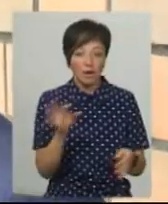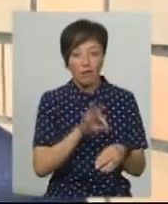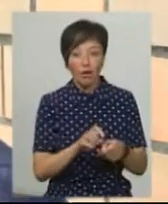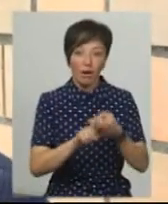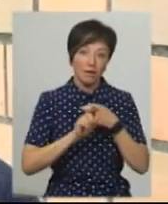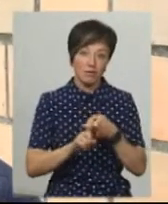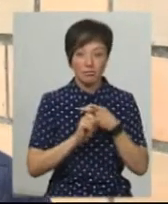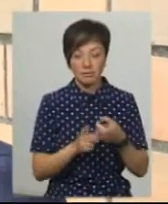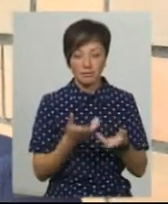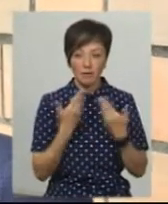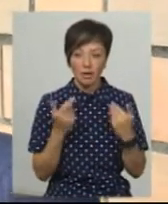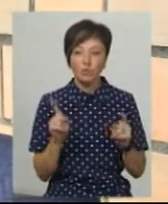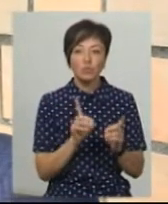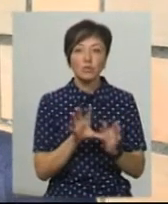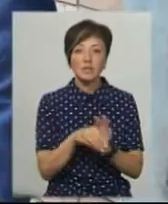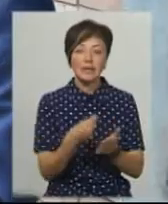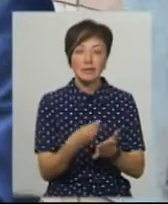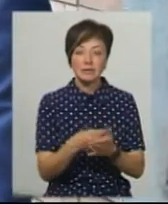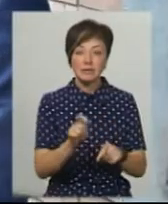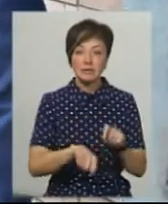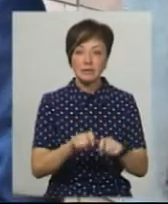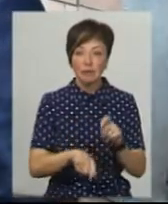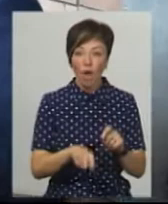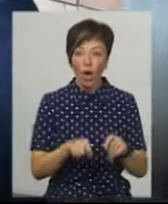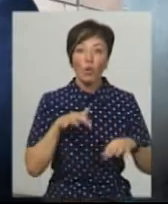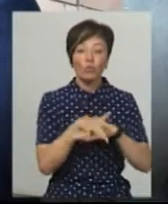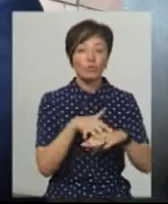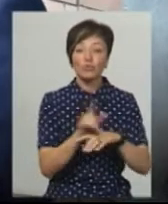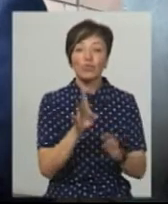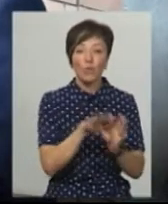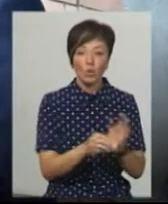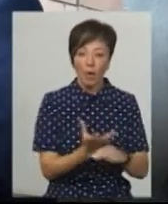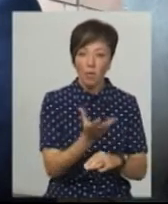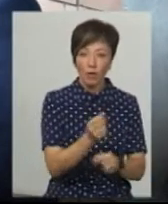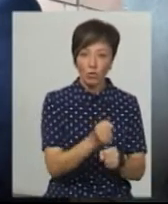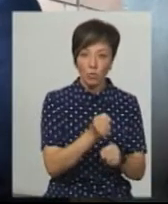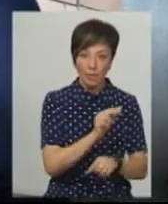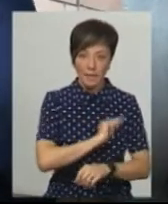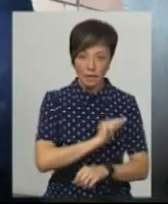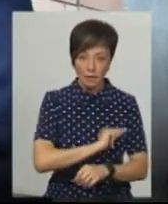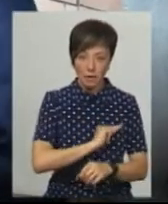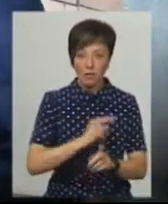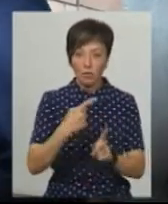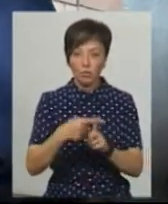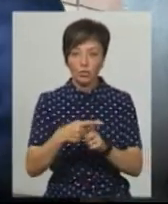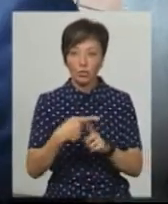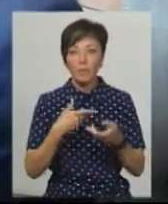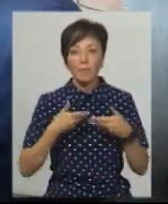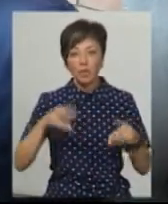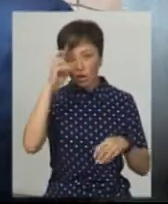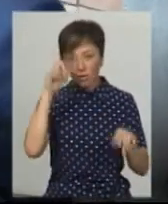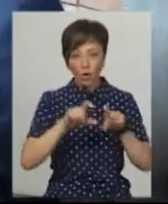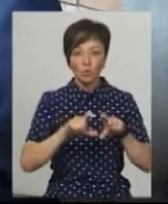захворів. Та додає, що складається ціна тесту. До калькуляції, що входить, це оплата роботи персоналу. Ми державна установа, у нас